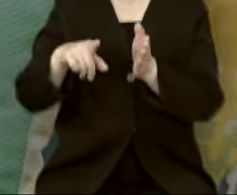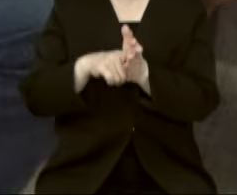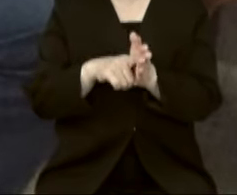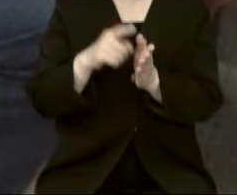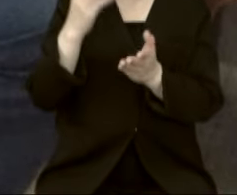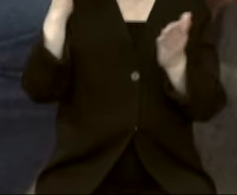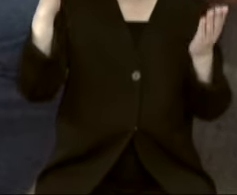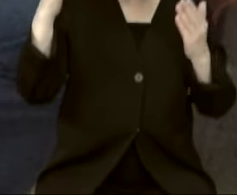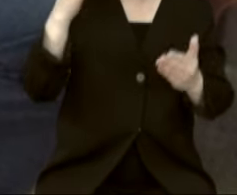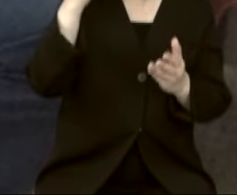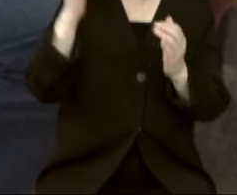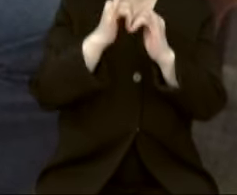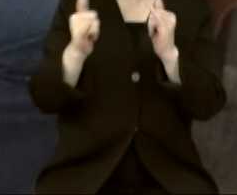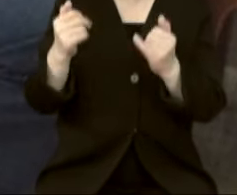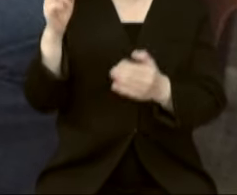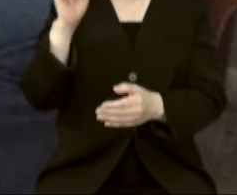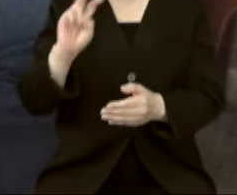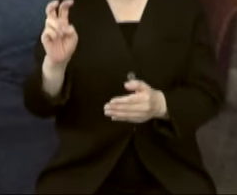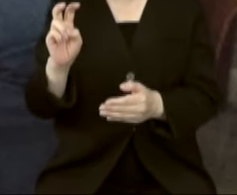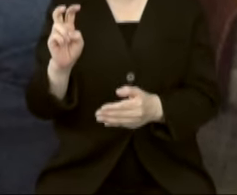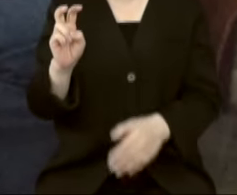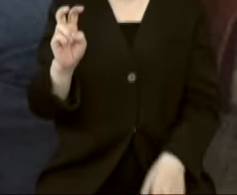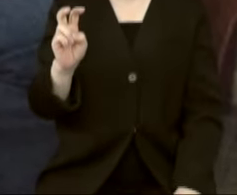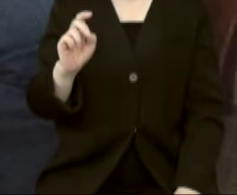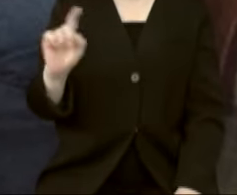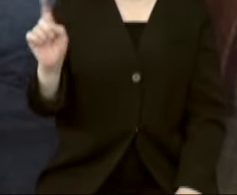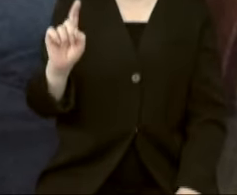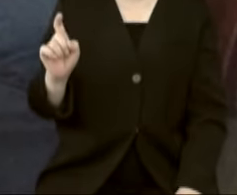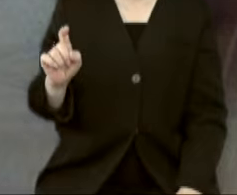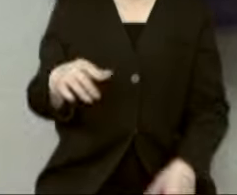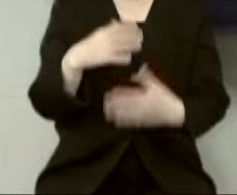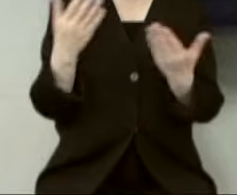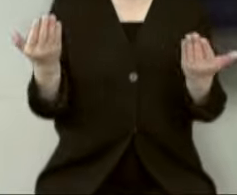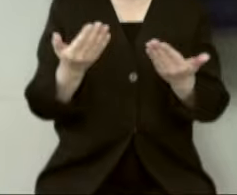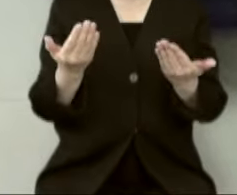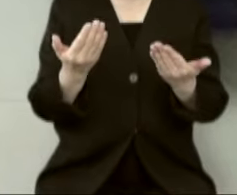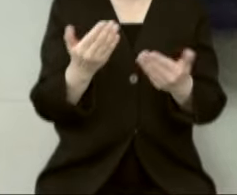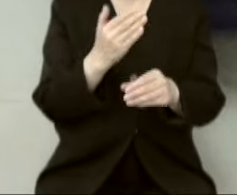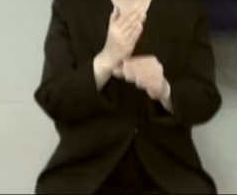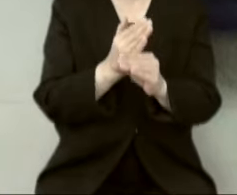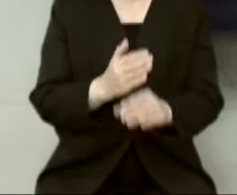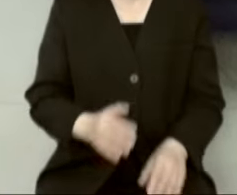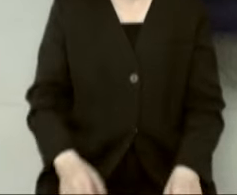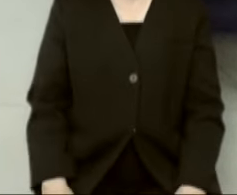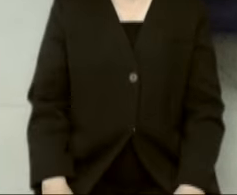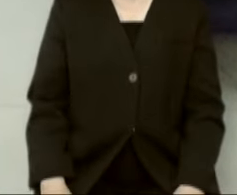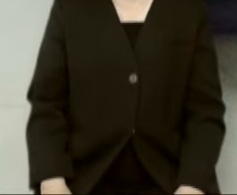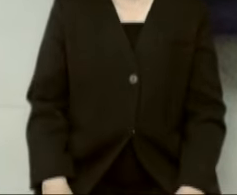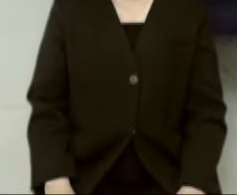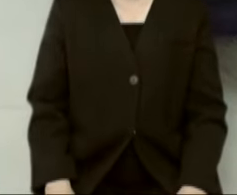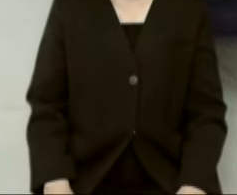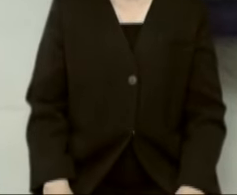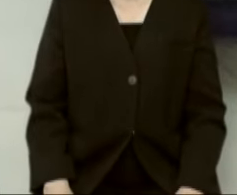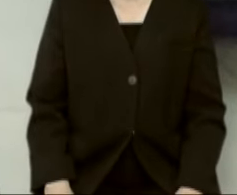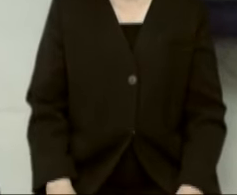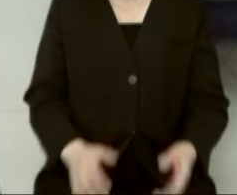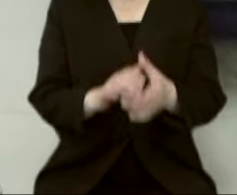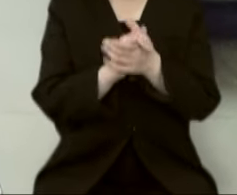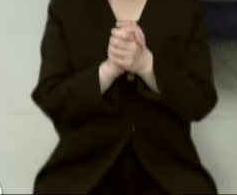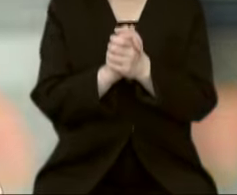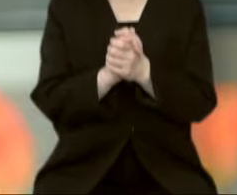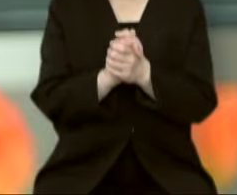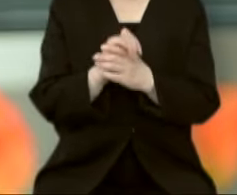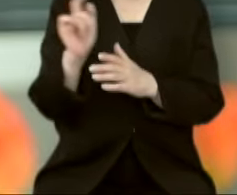젊은이 사역, 청년 사역, 음악 사역 뭐 아주 총체적인 사역을 저희들이 하고 있어요. 정말 감사하죠. 기도는 정말